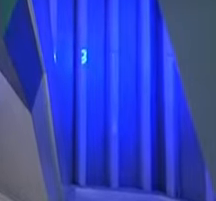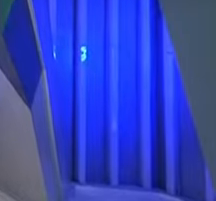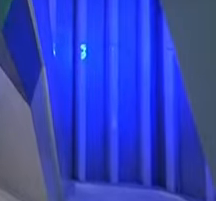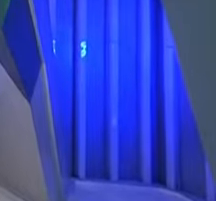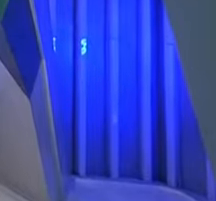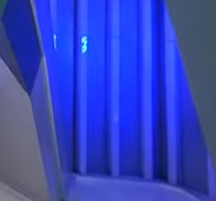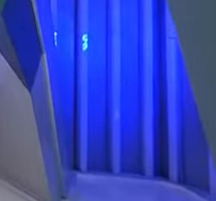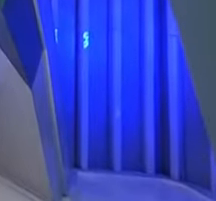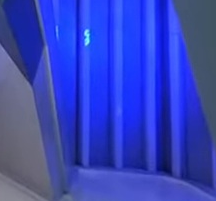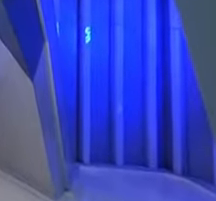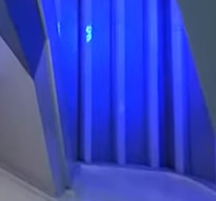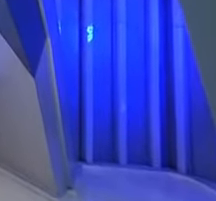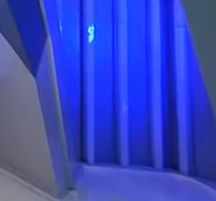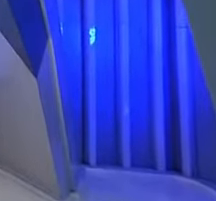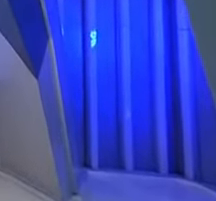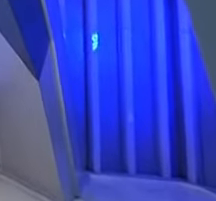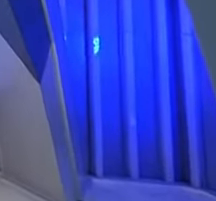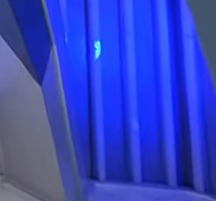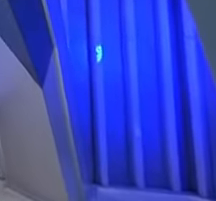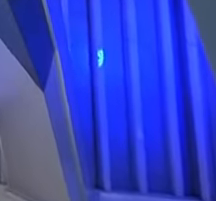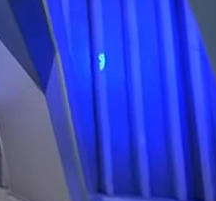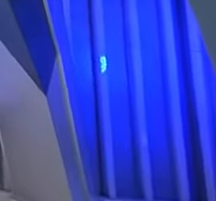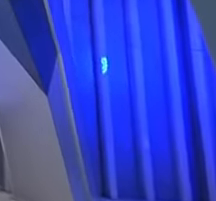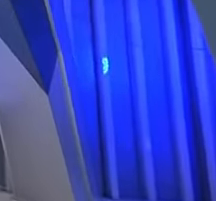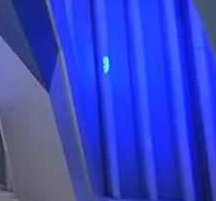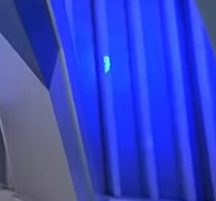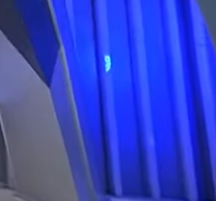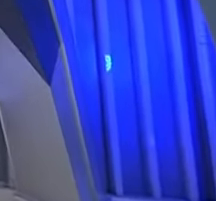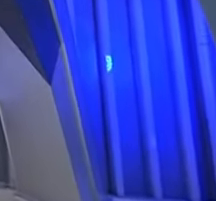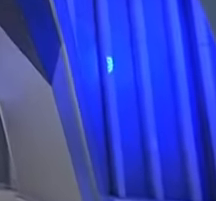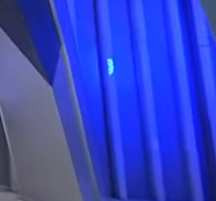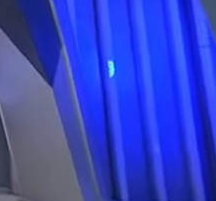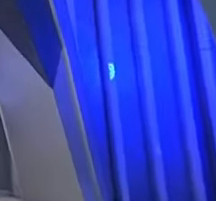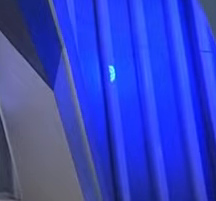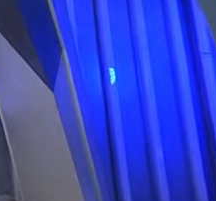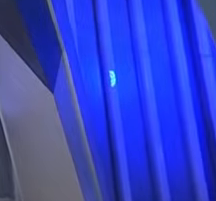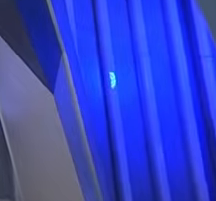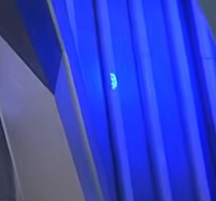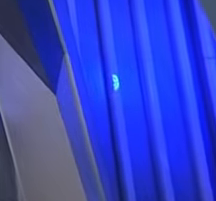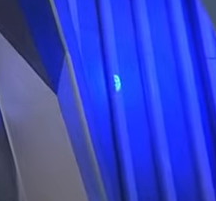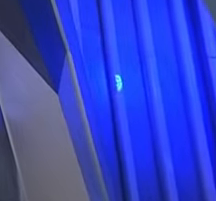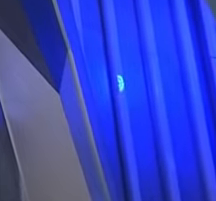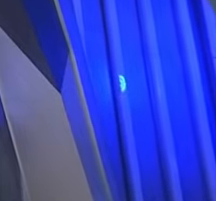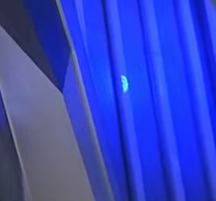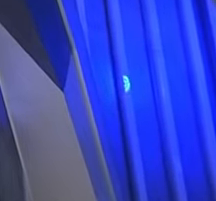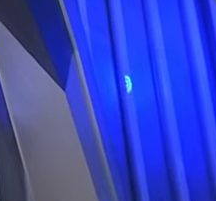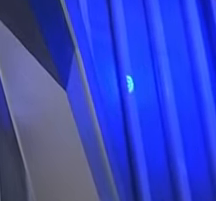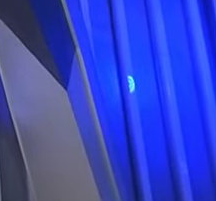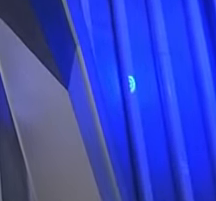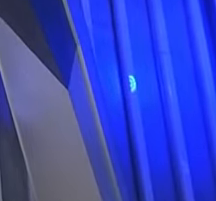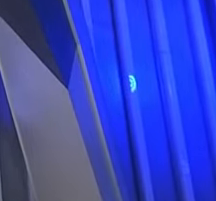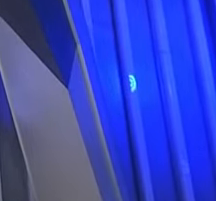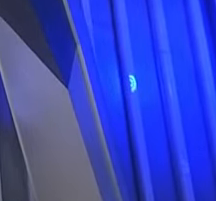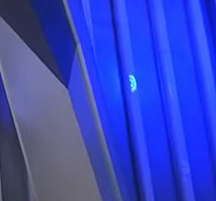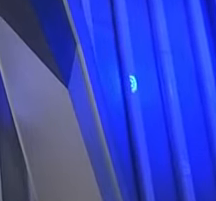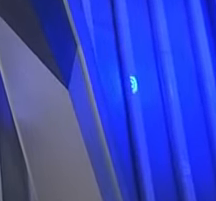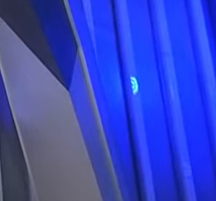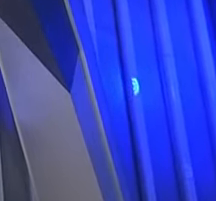Susunod, Department of Justice, inaabangan ang isa pang warrant of arrest laban kay Pastor Apollo